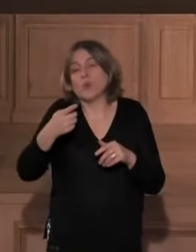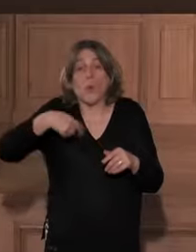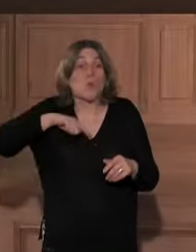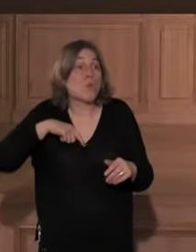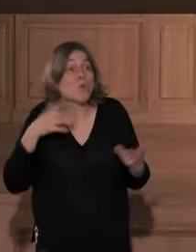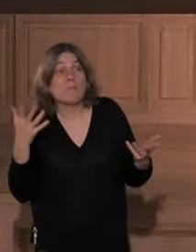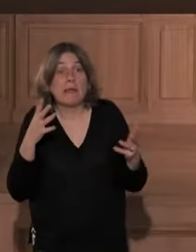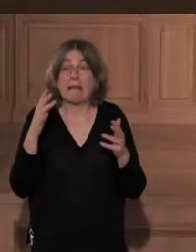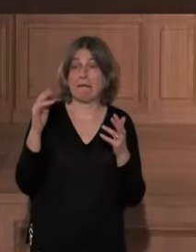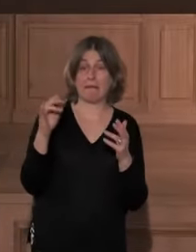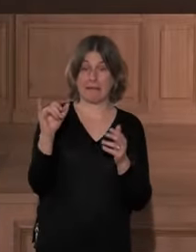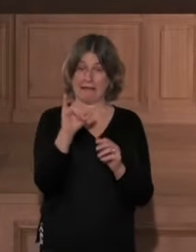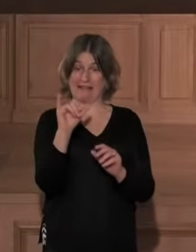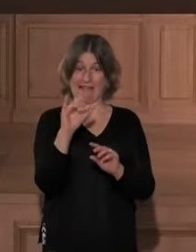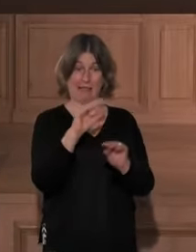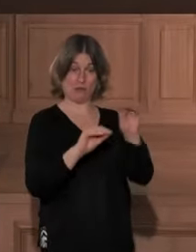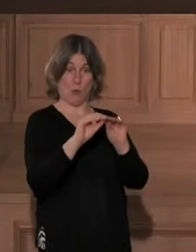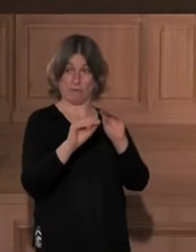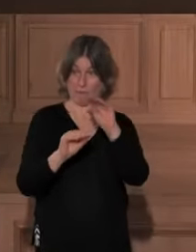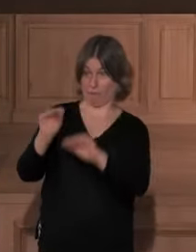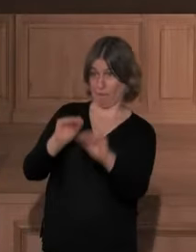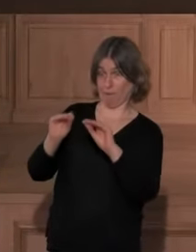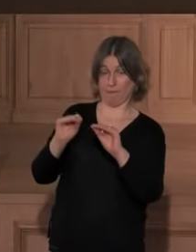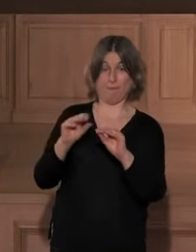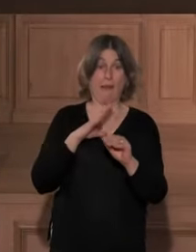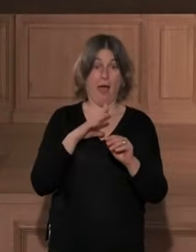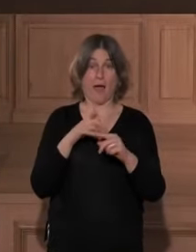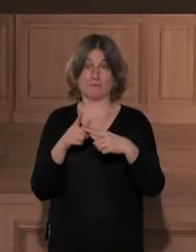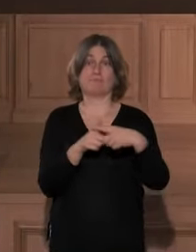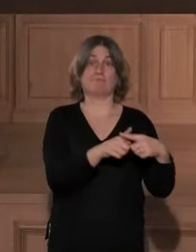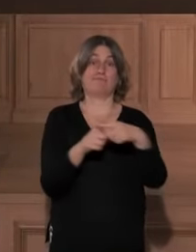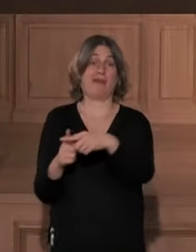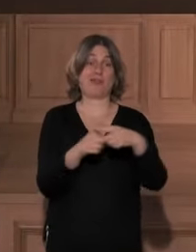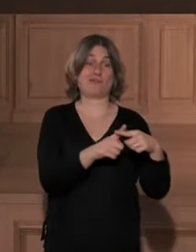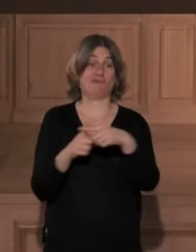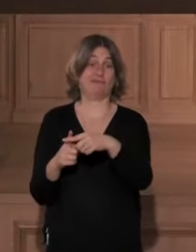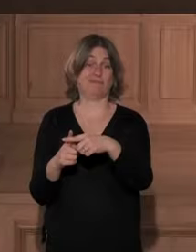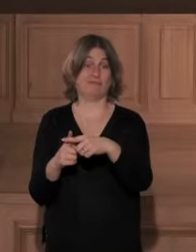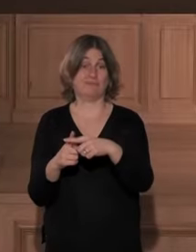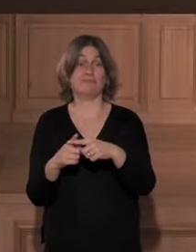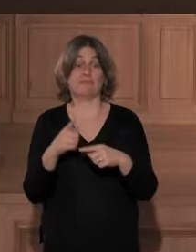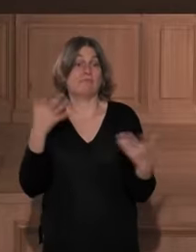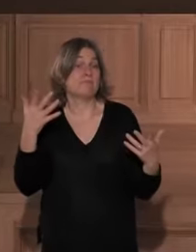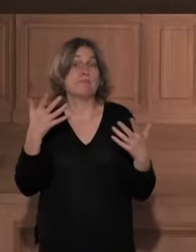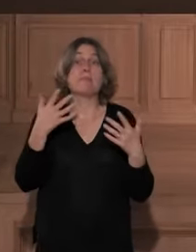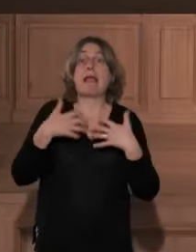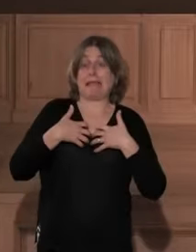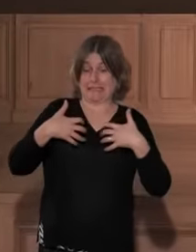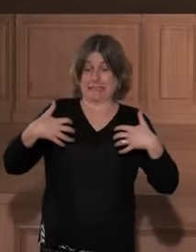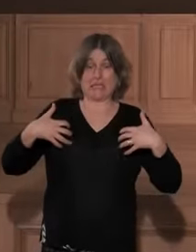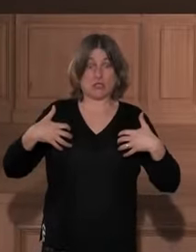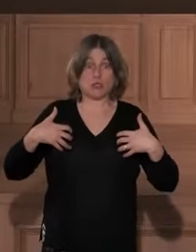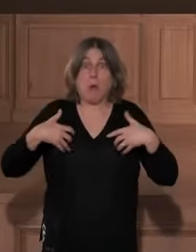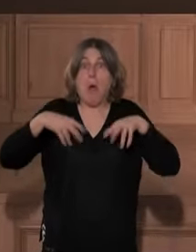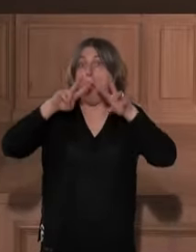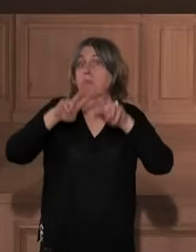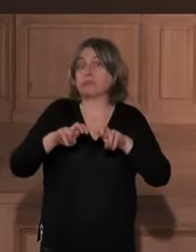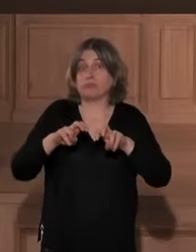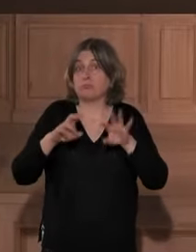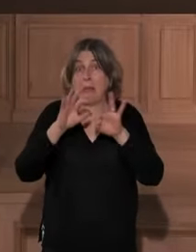pas, qui soigne qui. On sait qu'il y a un vase communicant entre les deux, et ça fonctionne. De manière scientifique, on ne sait pas, et Dieu merci qu'on ne le sache